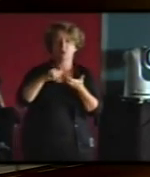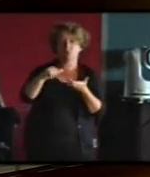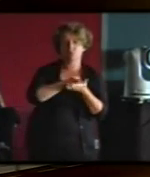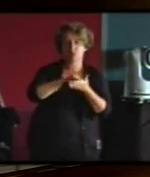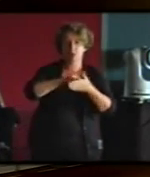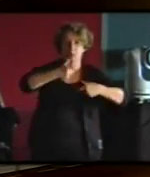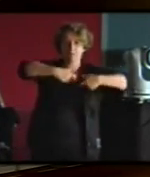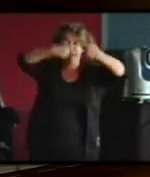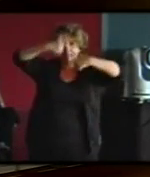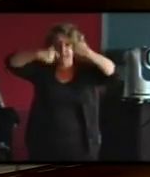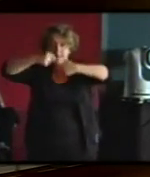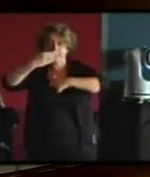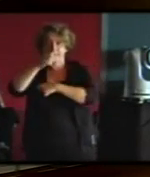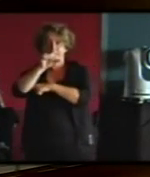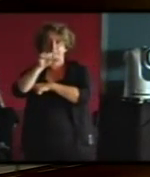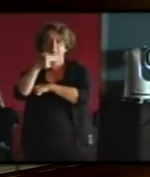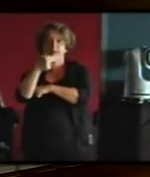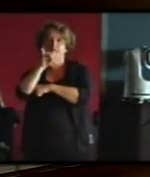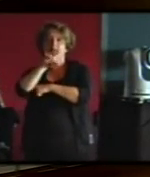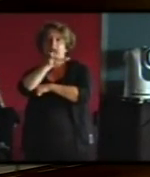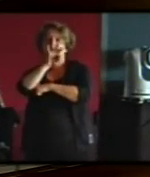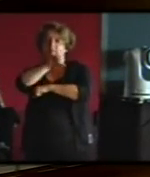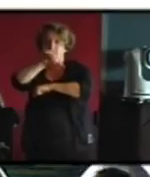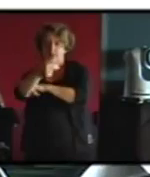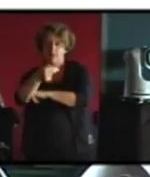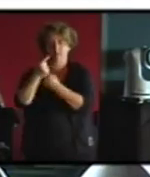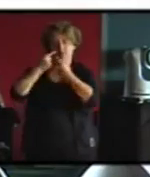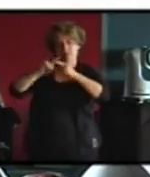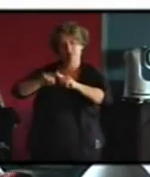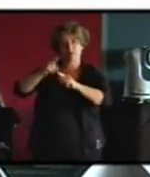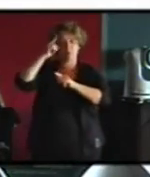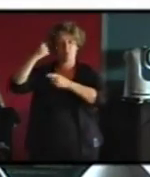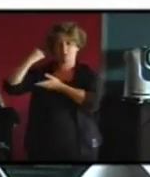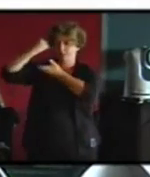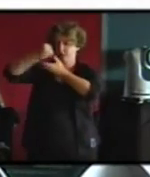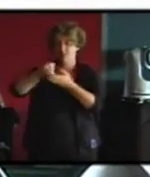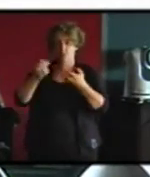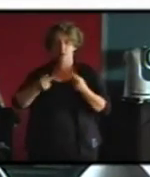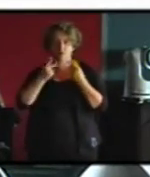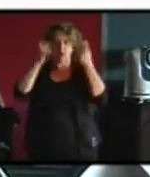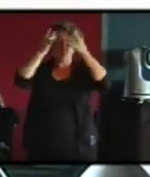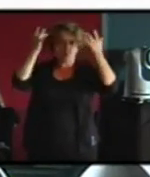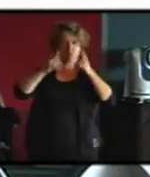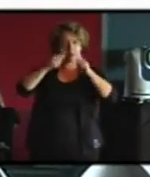bureaux. Oui, il y a une mixité. Il y a un patrimoine, une valeur culturelle importante. Extrêmement importante.